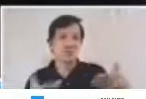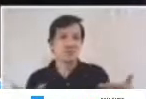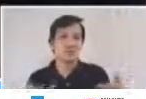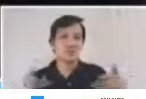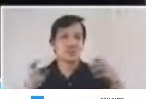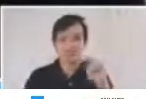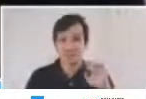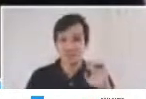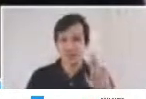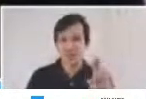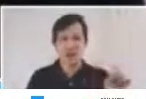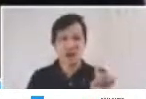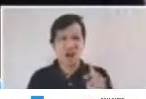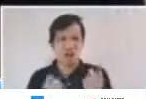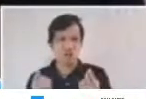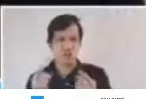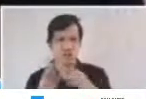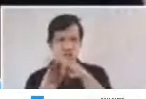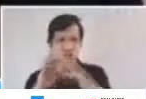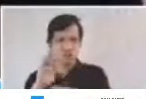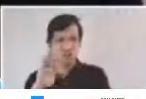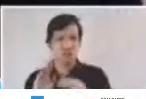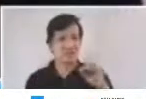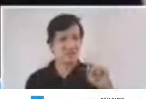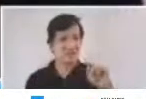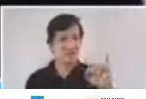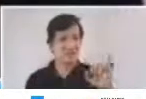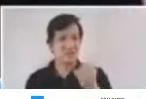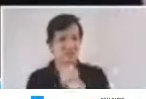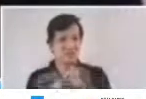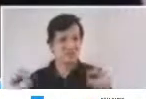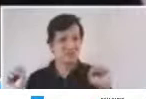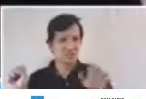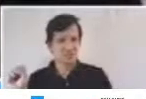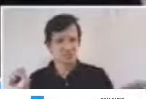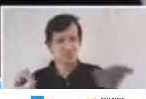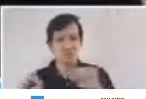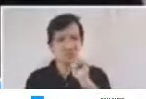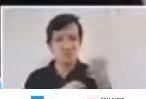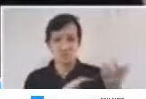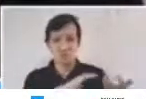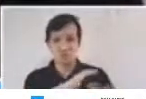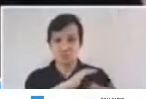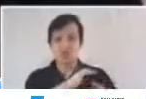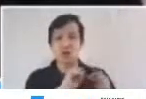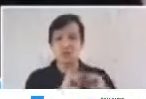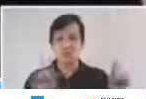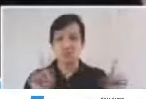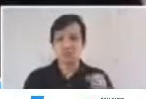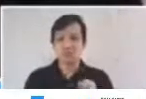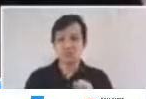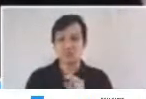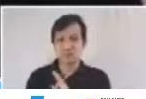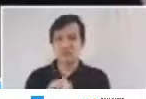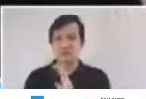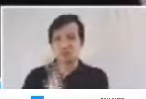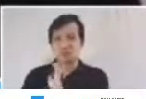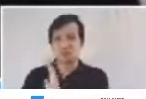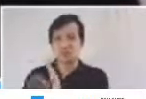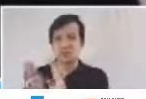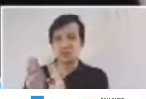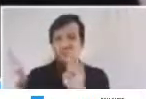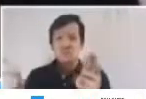balik operasyon po ng mga nabanggit na industriya, kumusta po ang monitoring ng DTI kung sumusunod nga ba sila sa